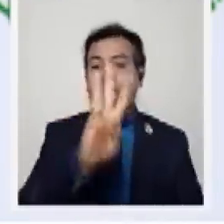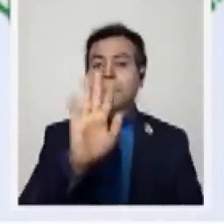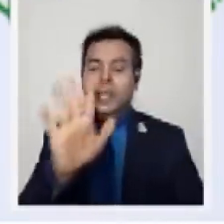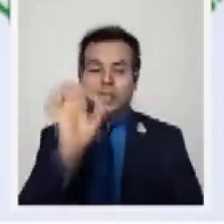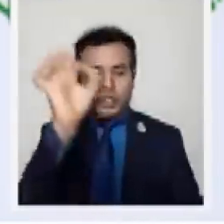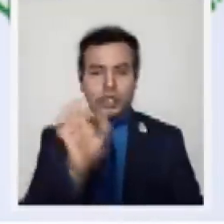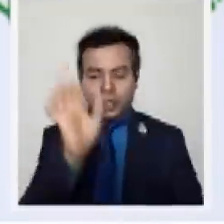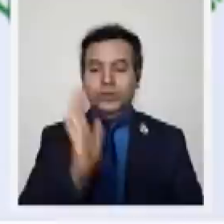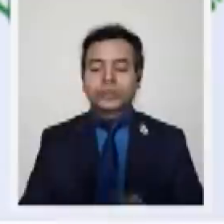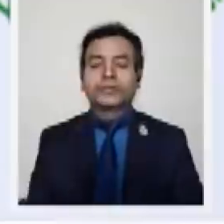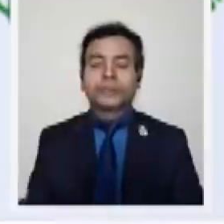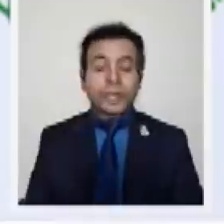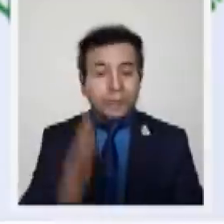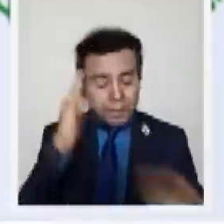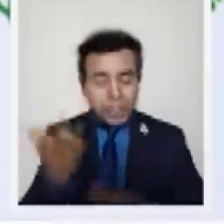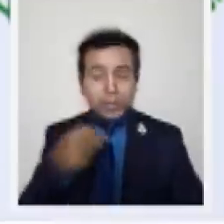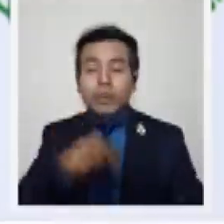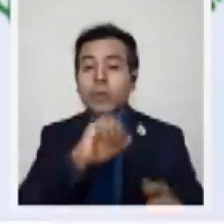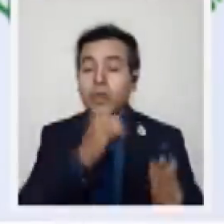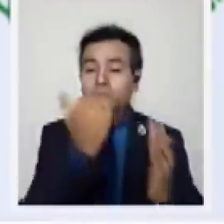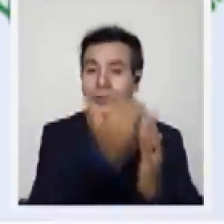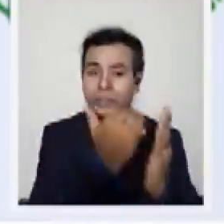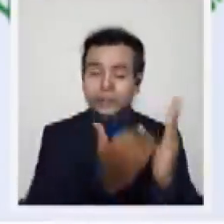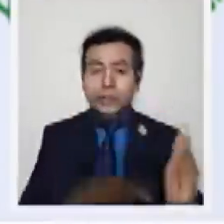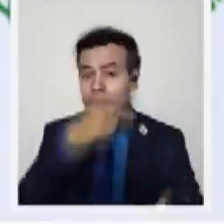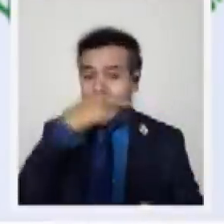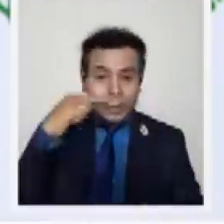শনাক্ত বিবেচনায় মৃত্যুর হার 1.35%।